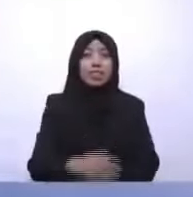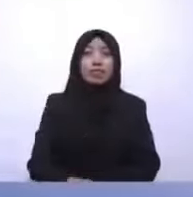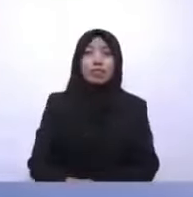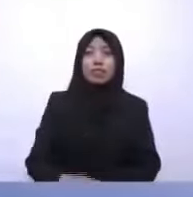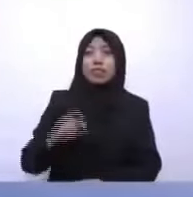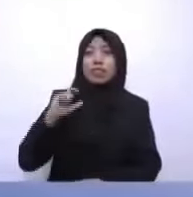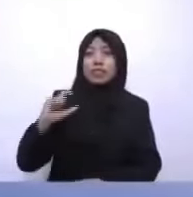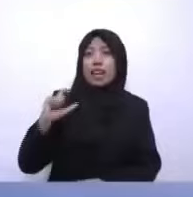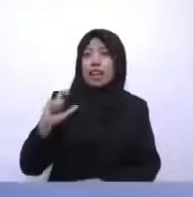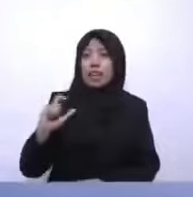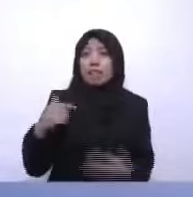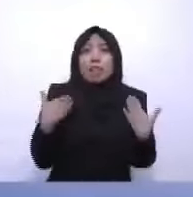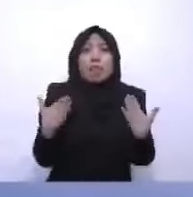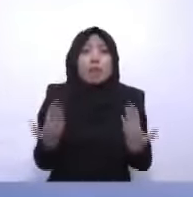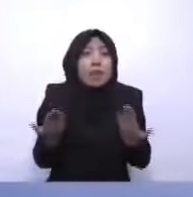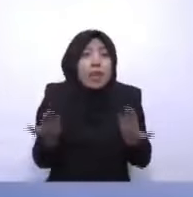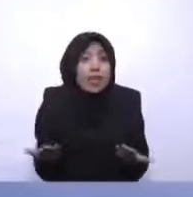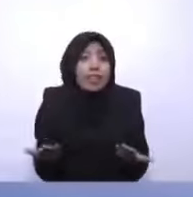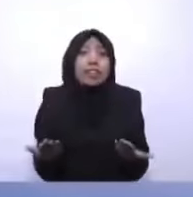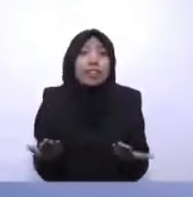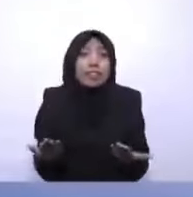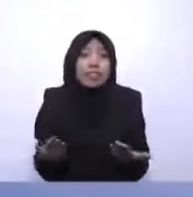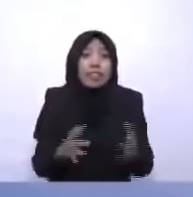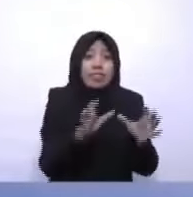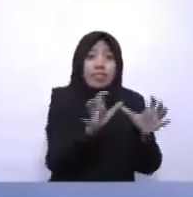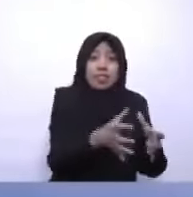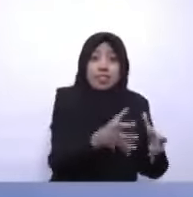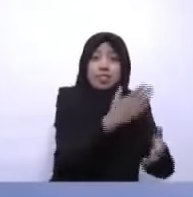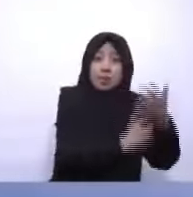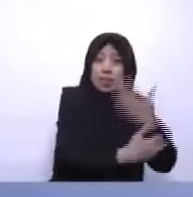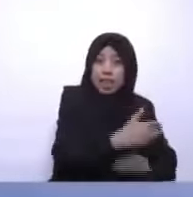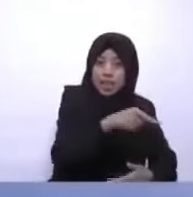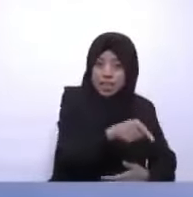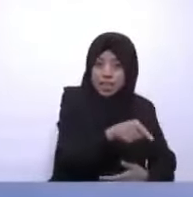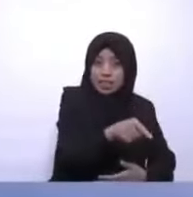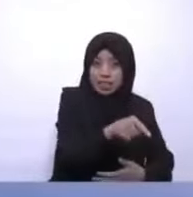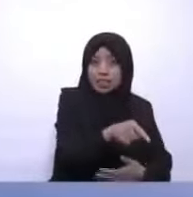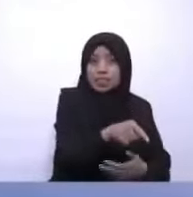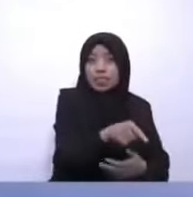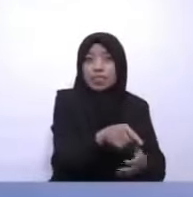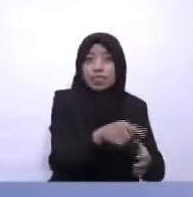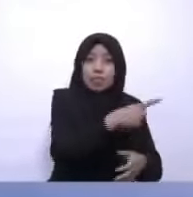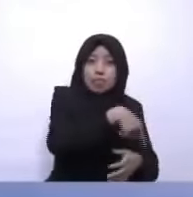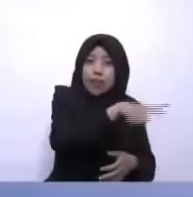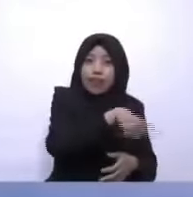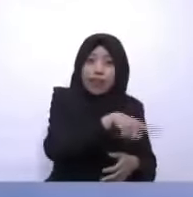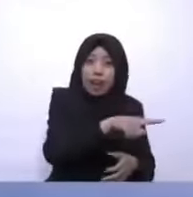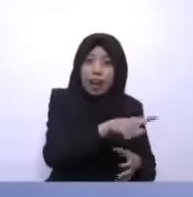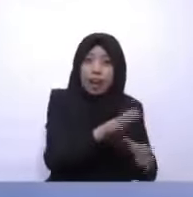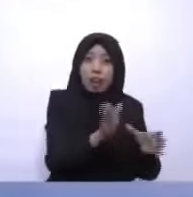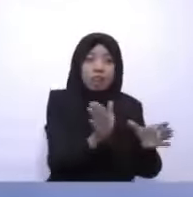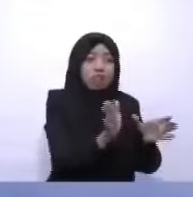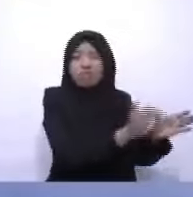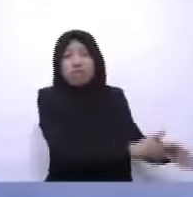kita mengintegrasikan kaum disabilitas agar supaya mereka tidak merasa